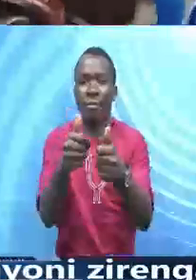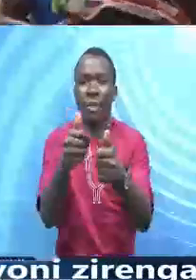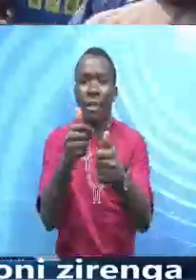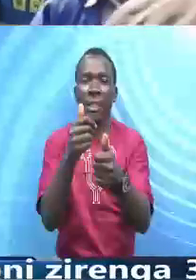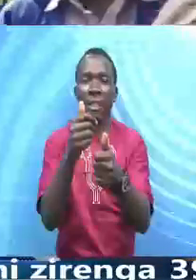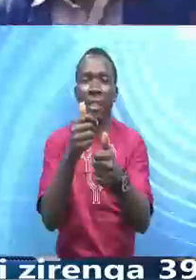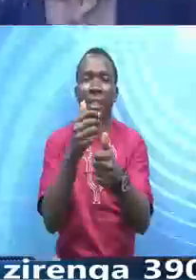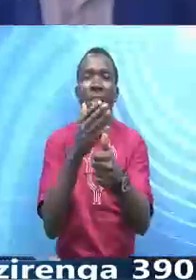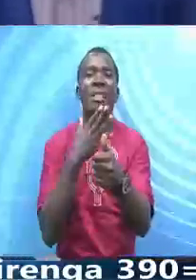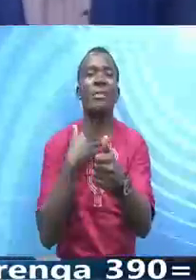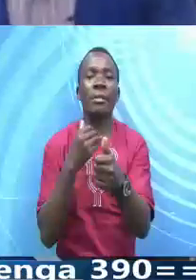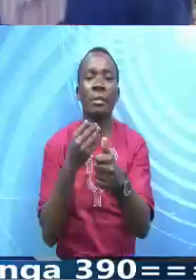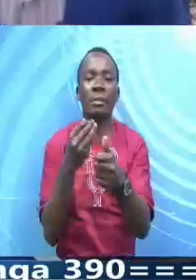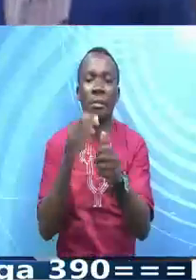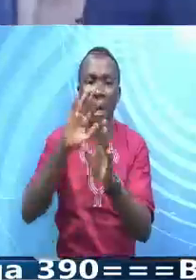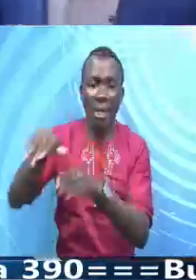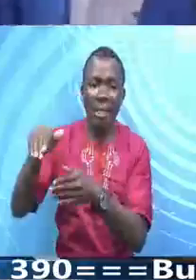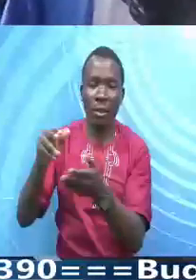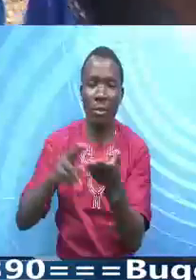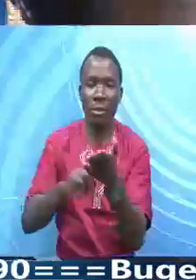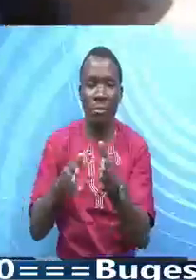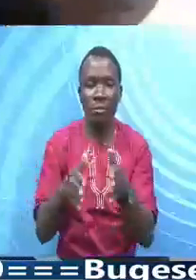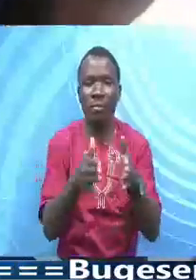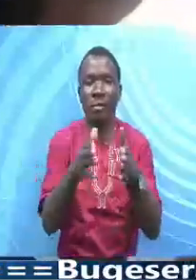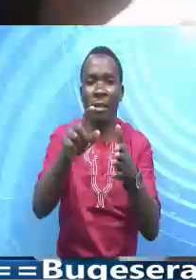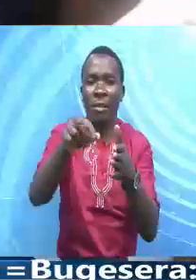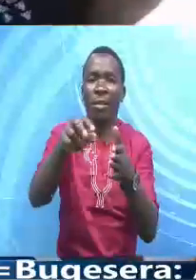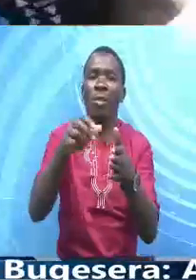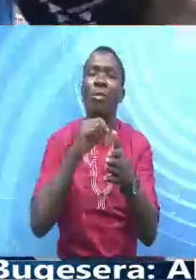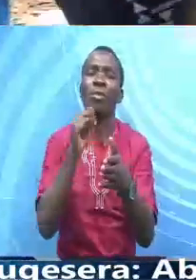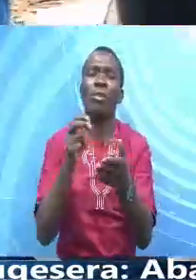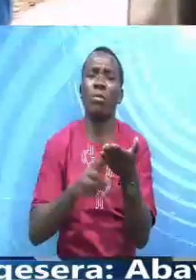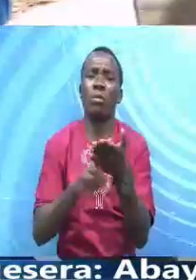bareka tukanyuraho inzira ziri ariko ntituze kunyuramo